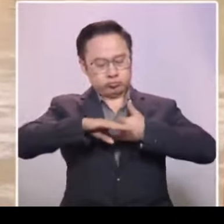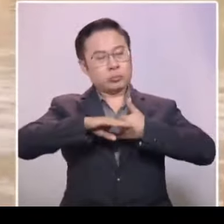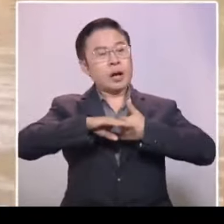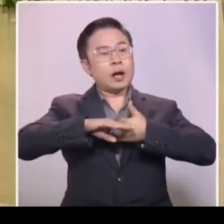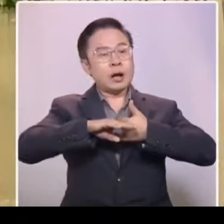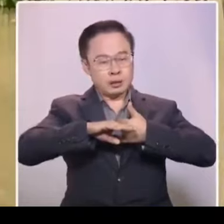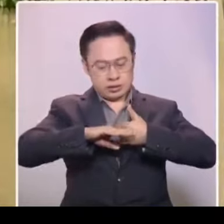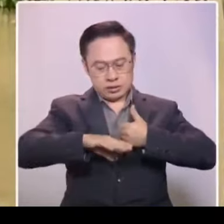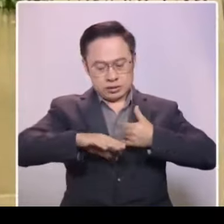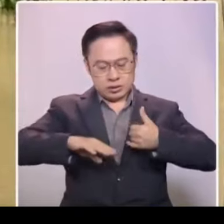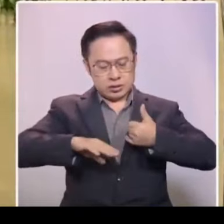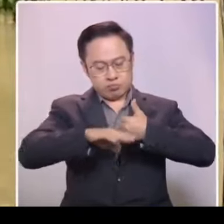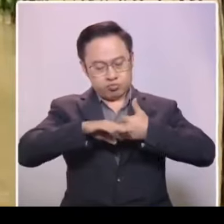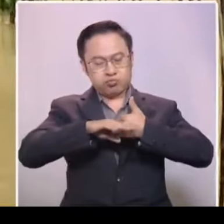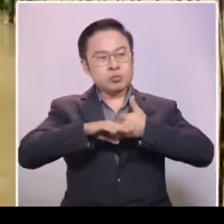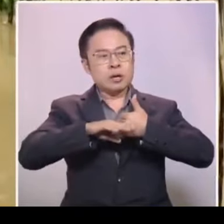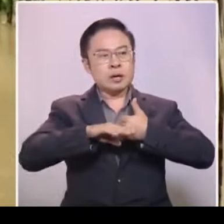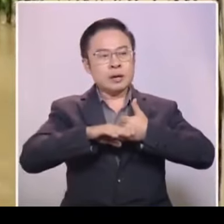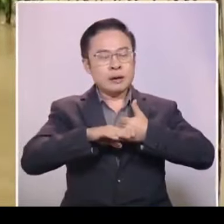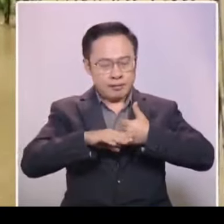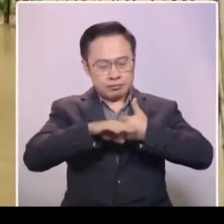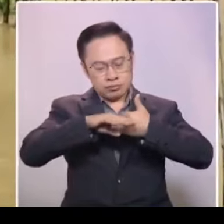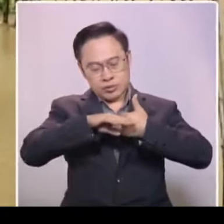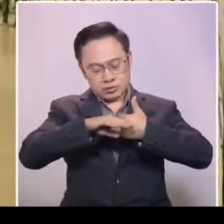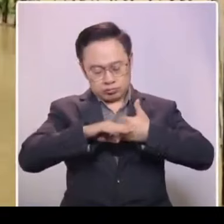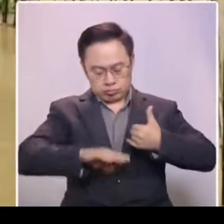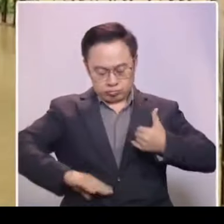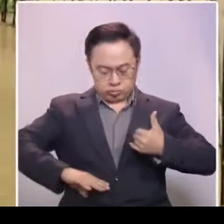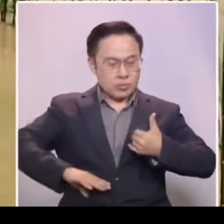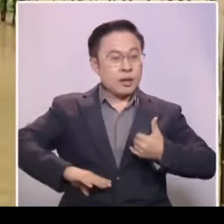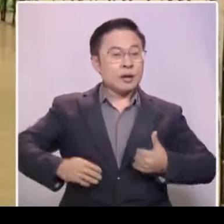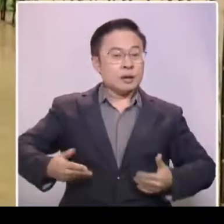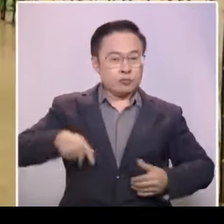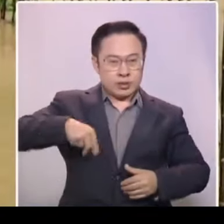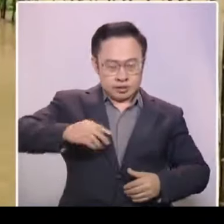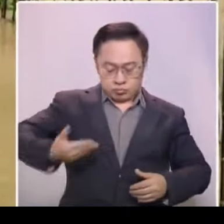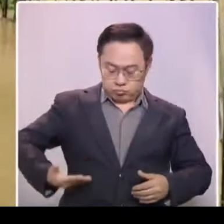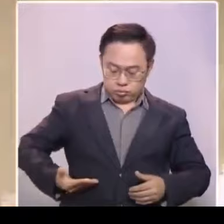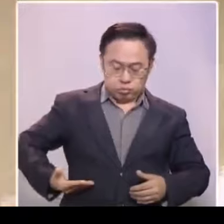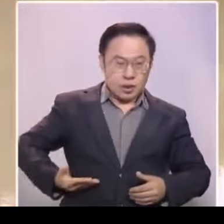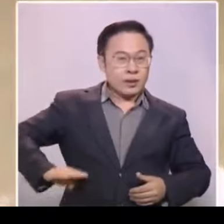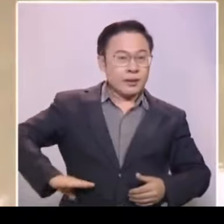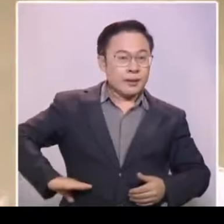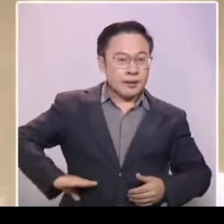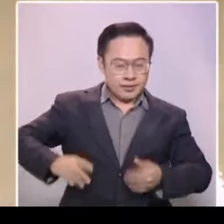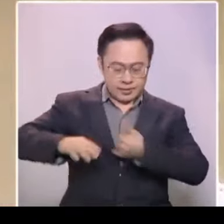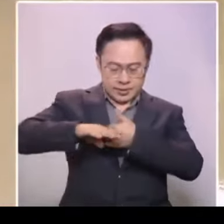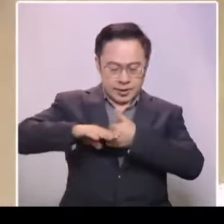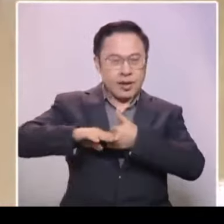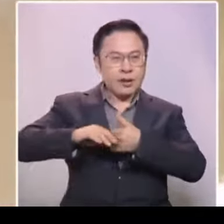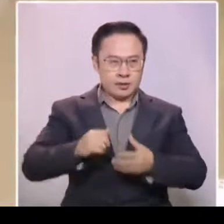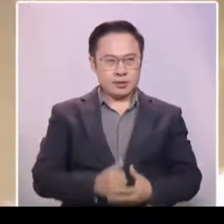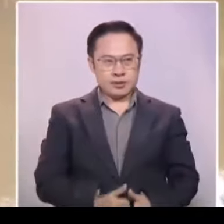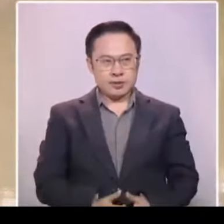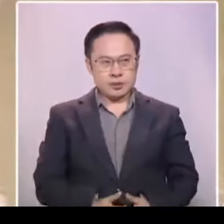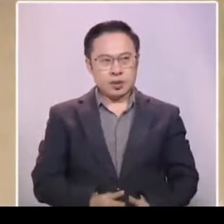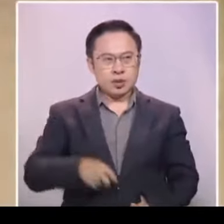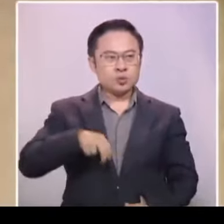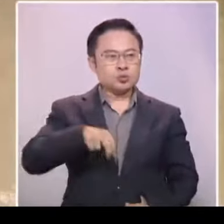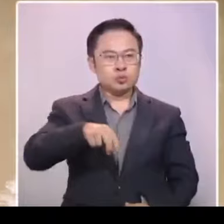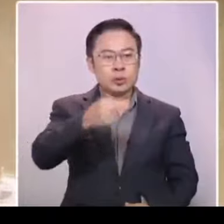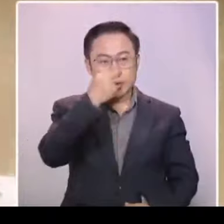บางทีเลยเอวขึ้นมานะ 1เมตเนี่ยนี่คุณผู้ชมดูจากประตูใช่มั้ยคะมันก็น่าจะท่วมหน่าจะสักประมาณครึ่งแข้งอ่ะจุดเนี้ย